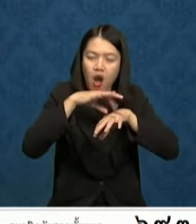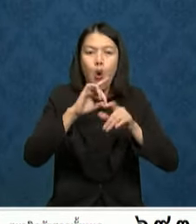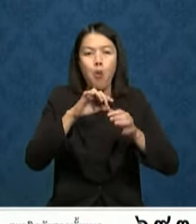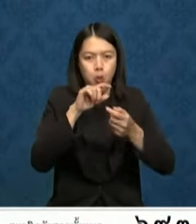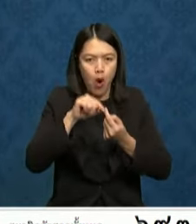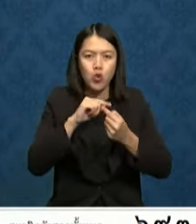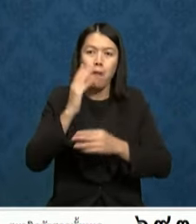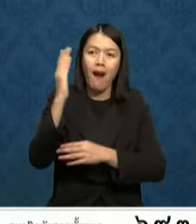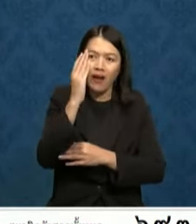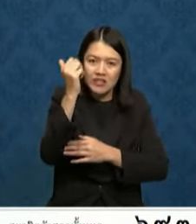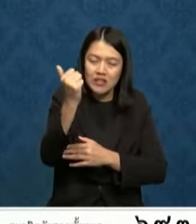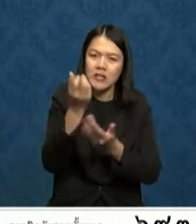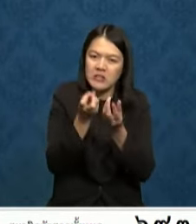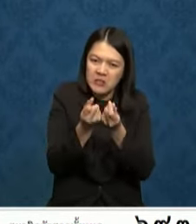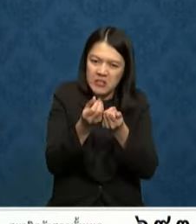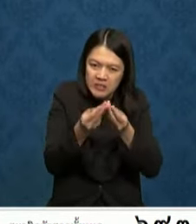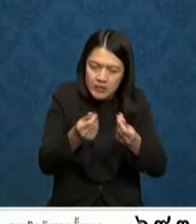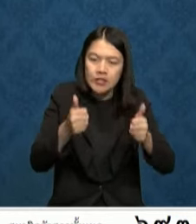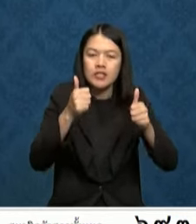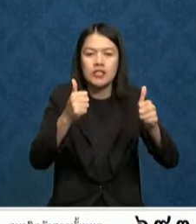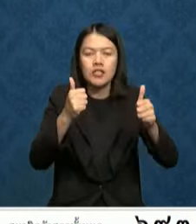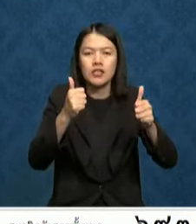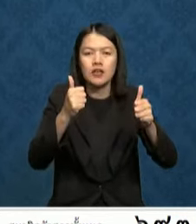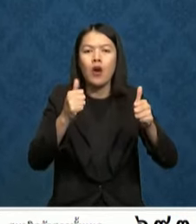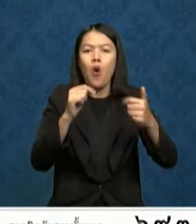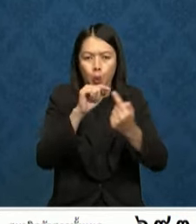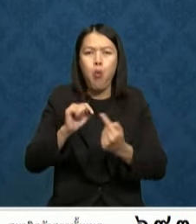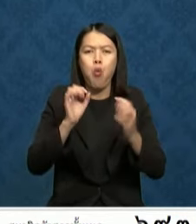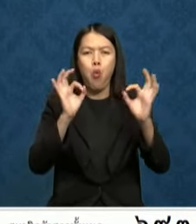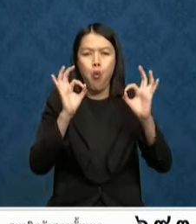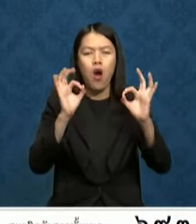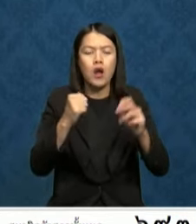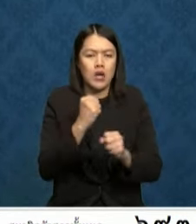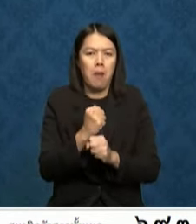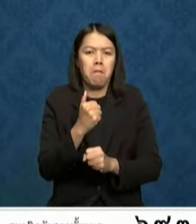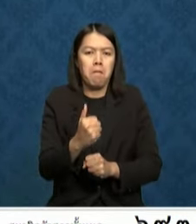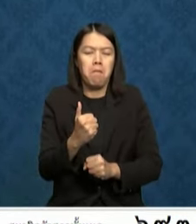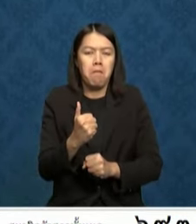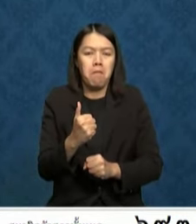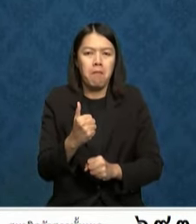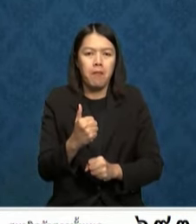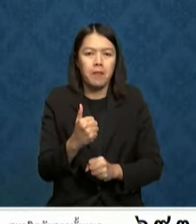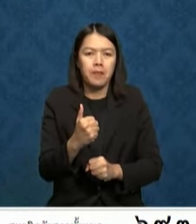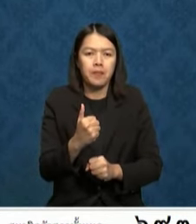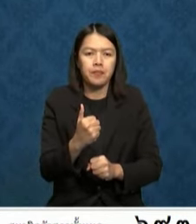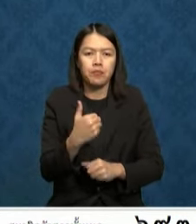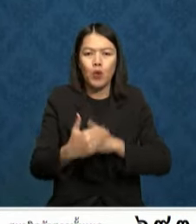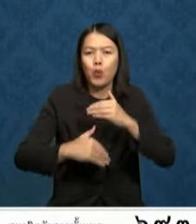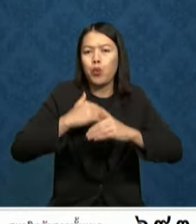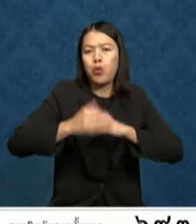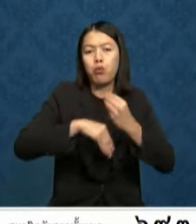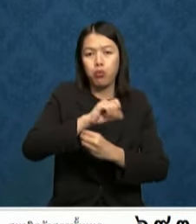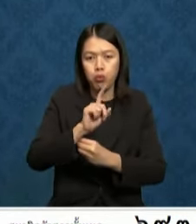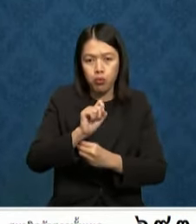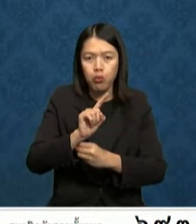มีภูมิอากาศที่ดีมีดินที่ดีมีเหมาะทั้งทุกอย่างเหมาะที่เราจะสร้างความเจริญเติบโตทาง